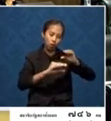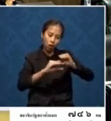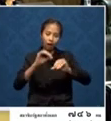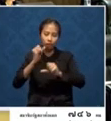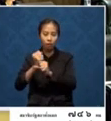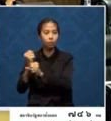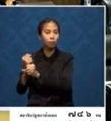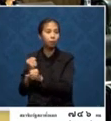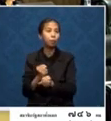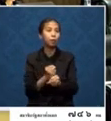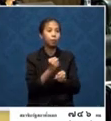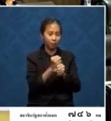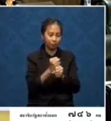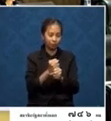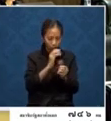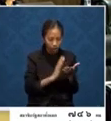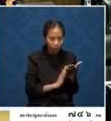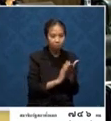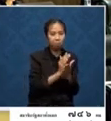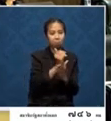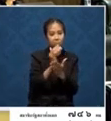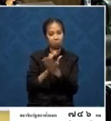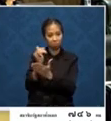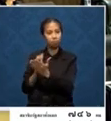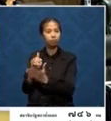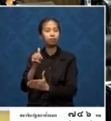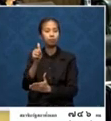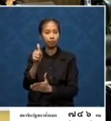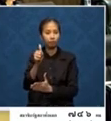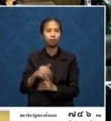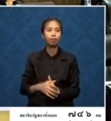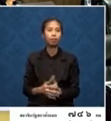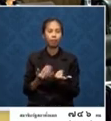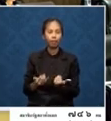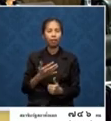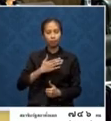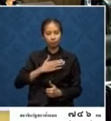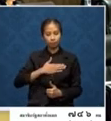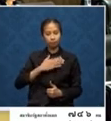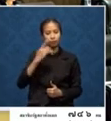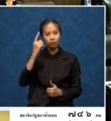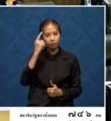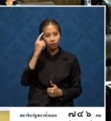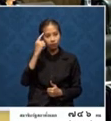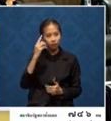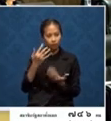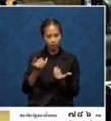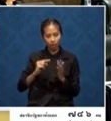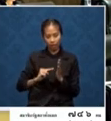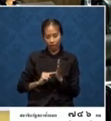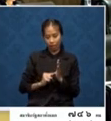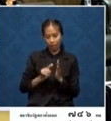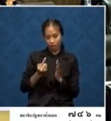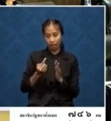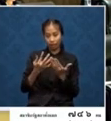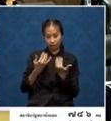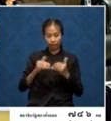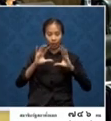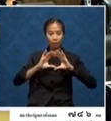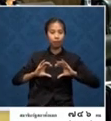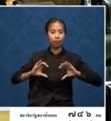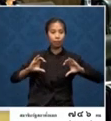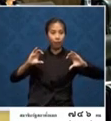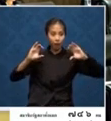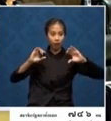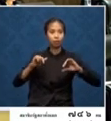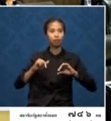เป็นโครงการที่ประสบความสำเร็จเป็นอย่างมากดิฉันคิดว่านี่น่าจะเป็นอีกครั้งแรกนะคะหลังจากรัฐบาลไทยรักไทย